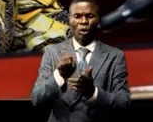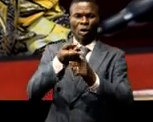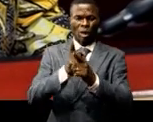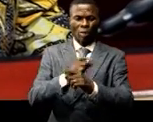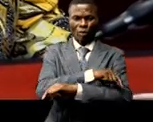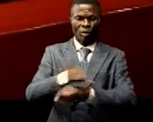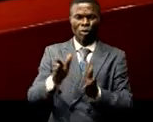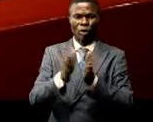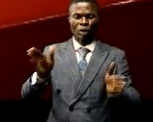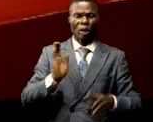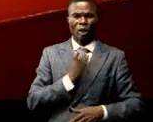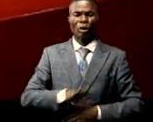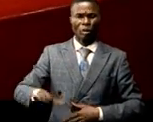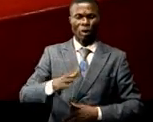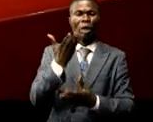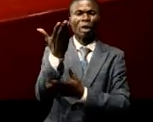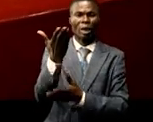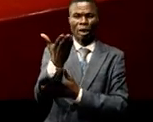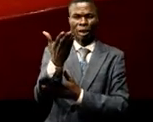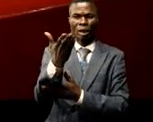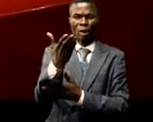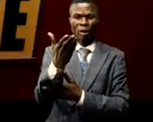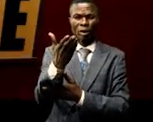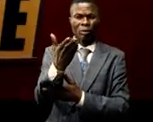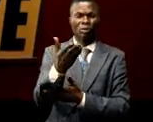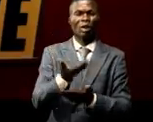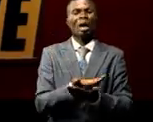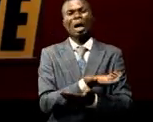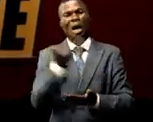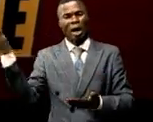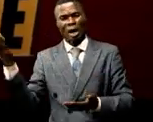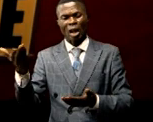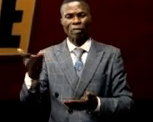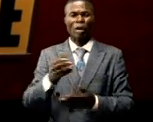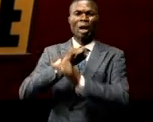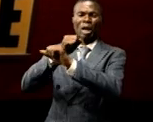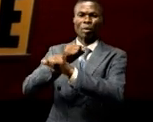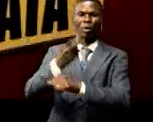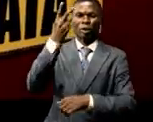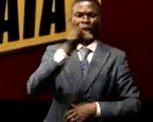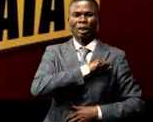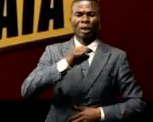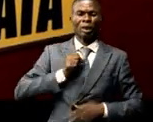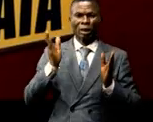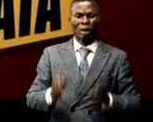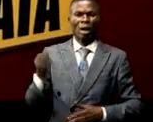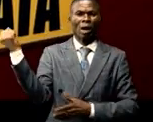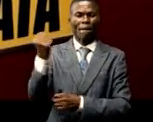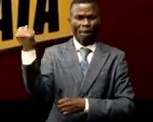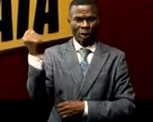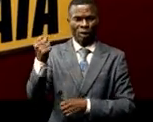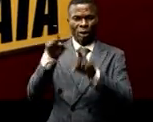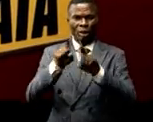de la République qui sollicitent la levée des immunités des deux sénateurs. Il s'agit des honorables sénateurs Matata Ponyo et